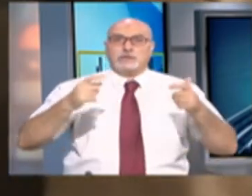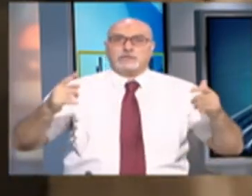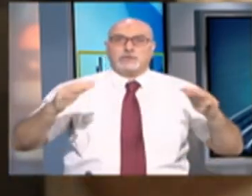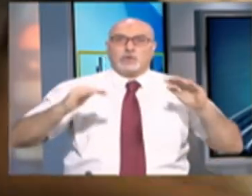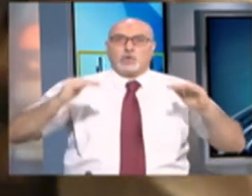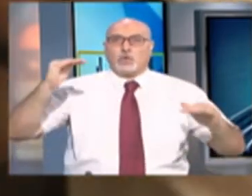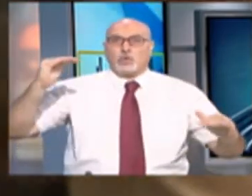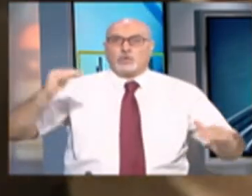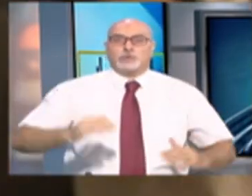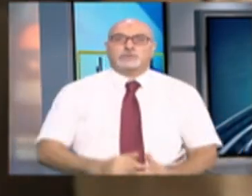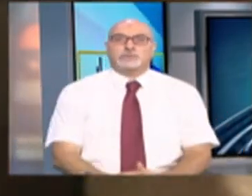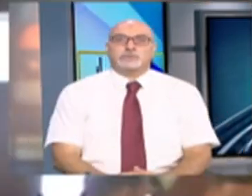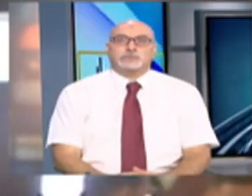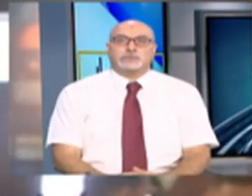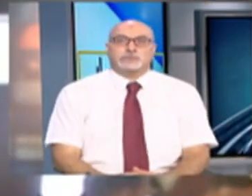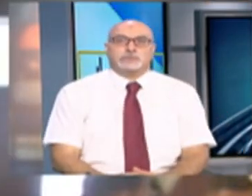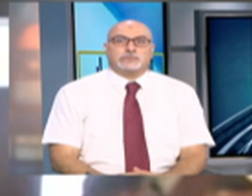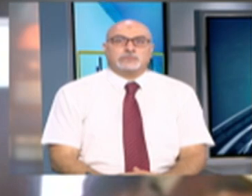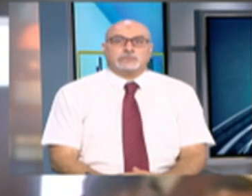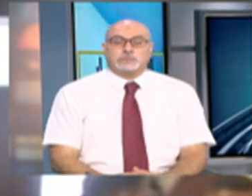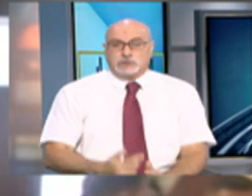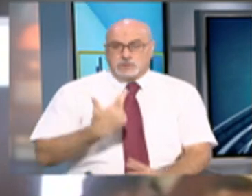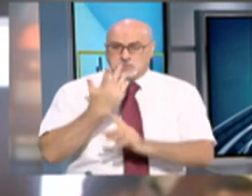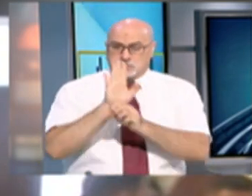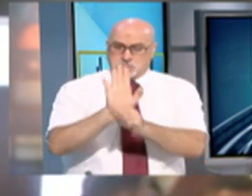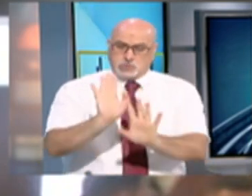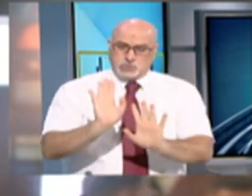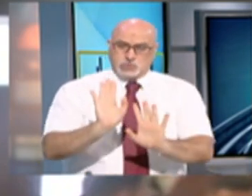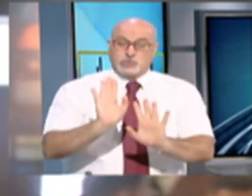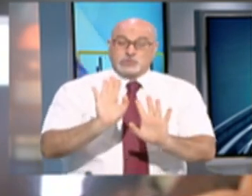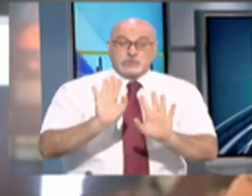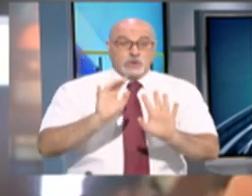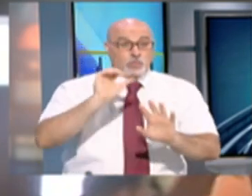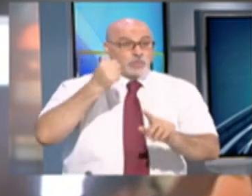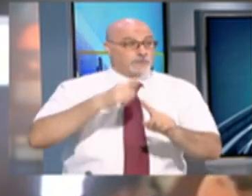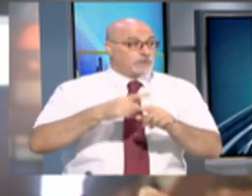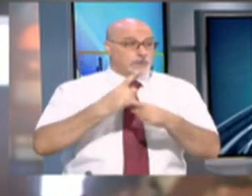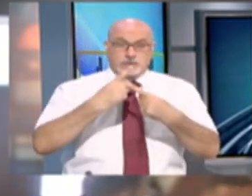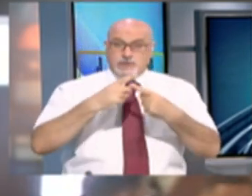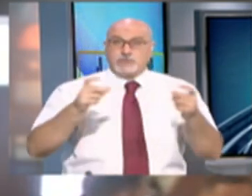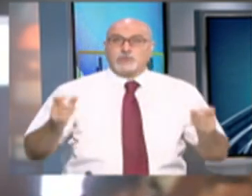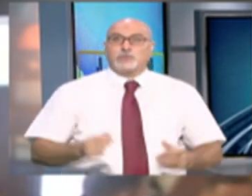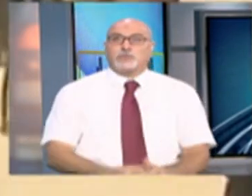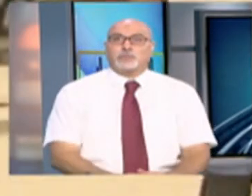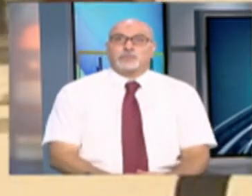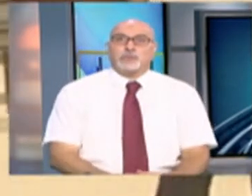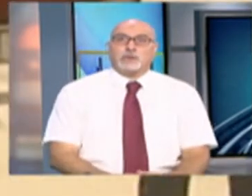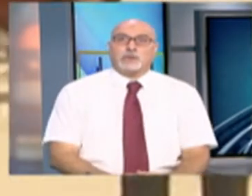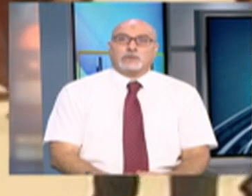سمفوني يعني ثالث توزيع وهرمنة اللي نقدمه، وسجلته مؤخرا في بلغاريا مع الأوركسترا الوطني